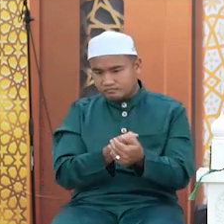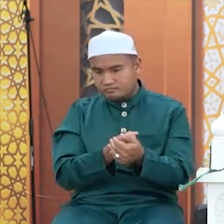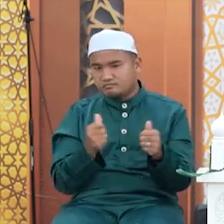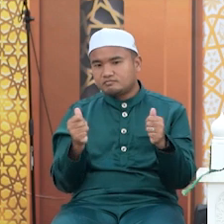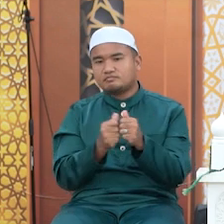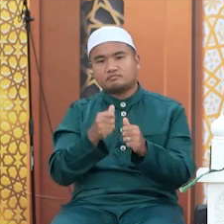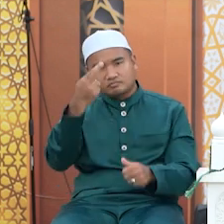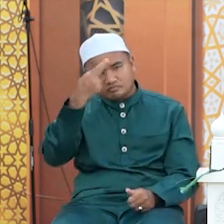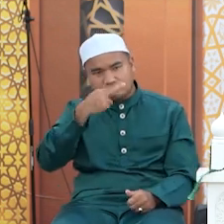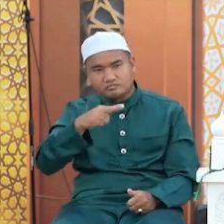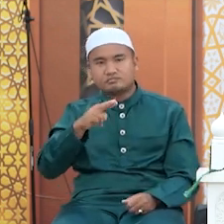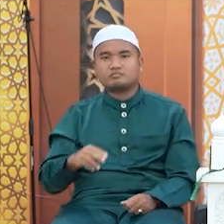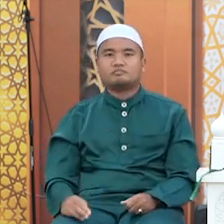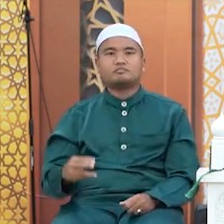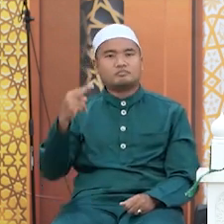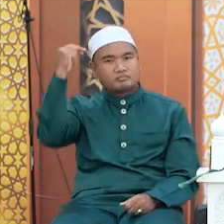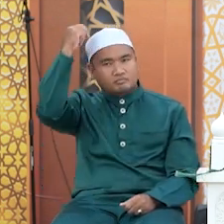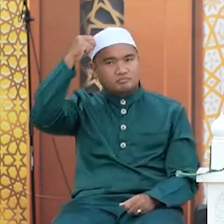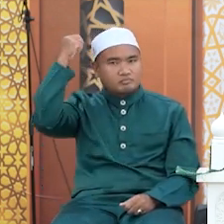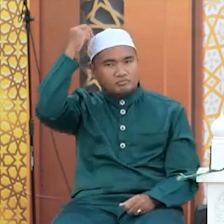Nabi sendiri yang memulakannya.